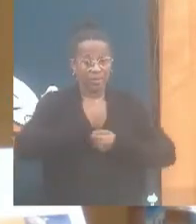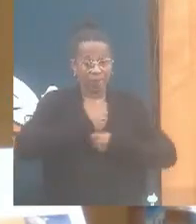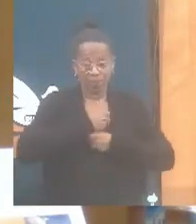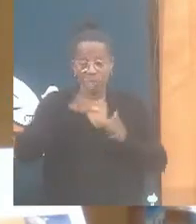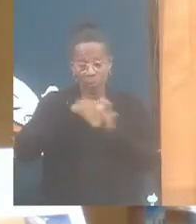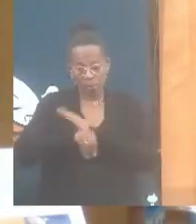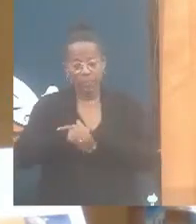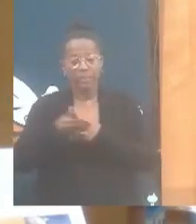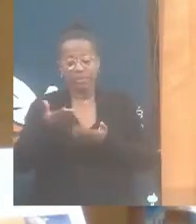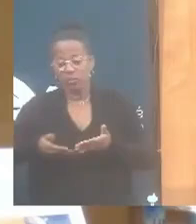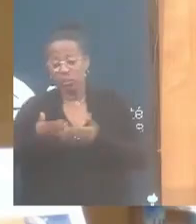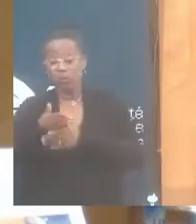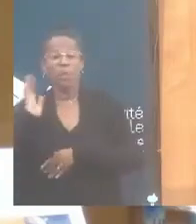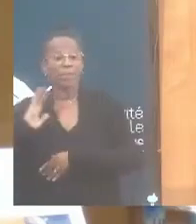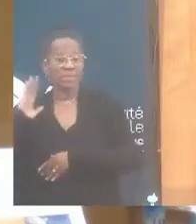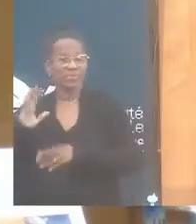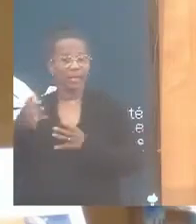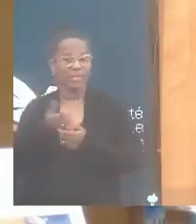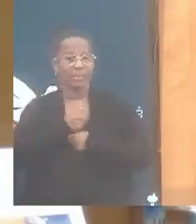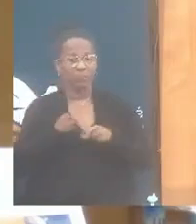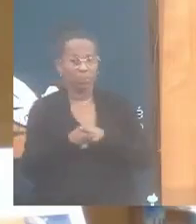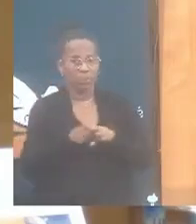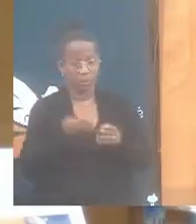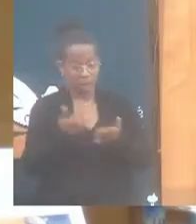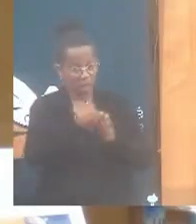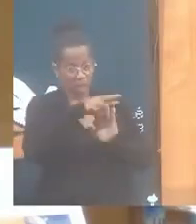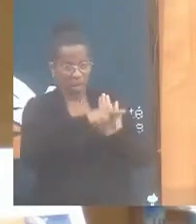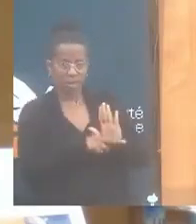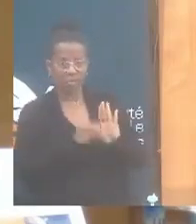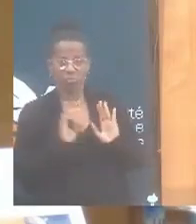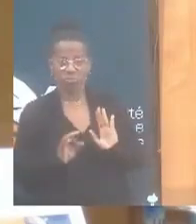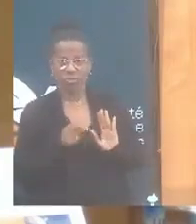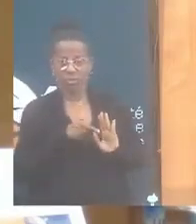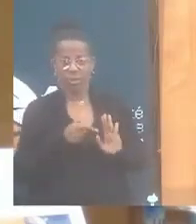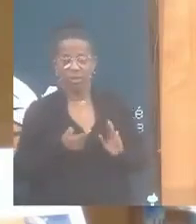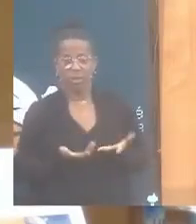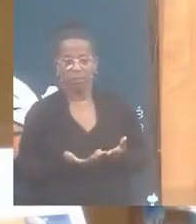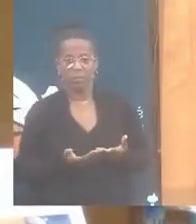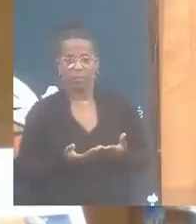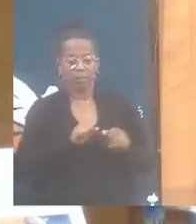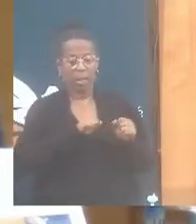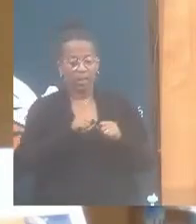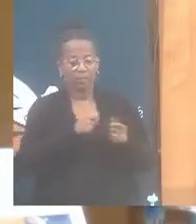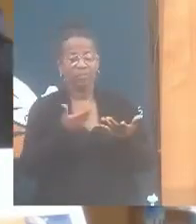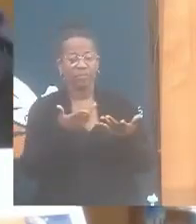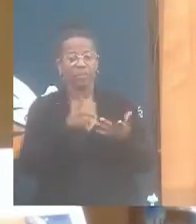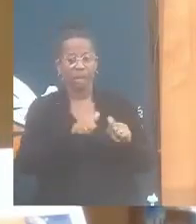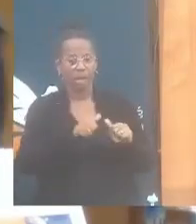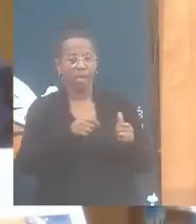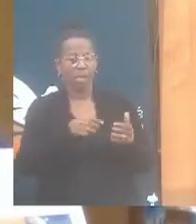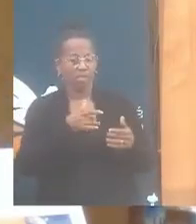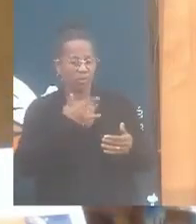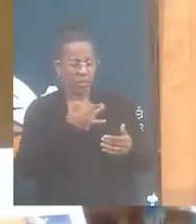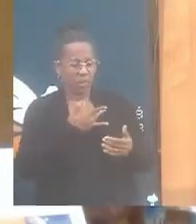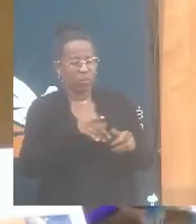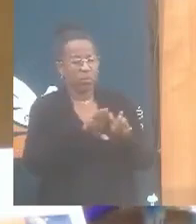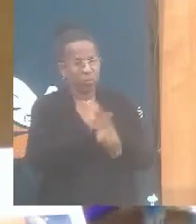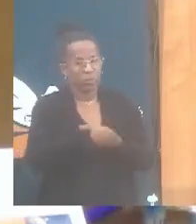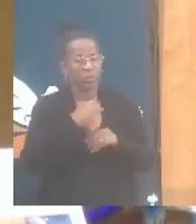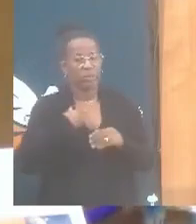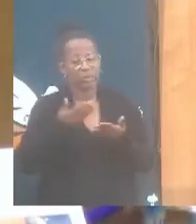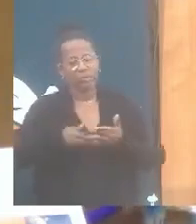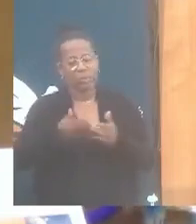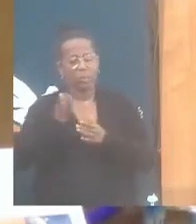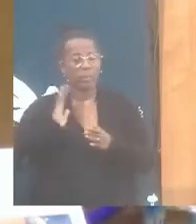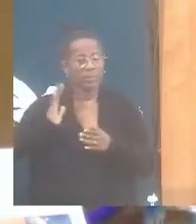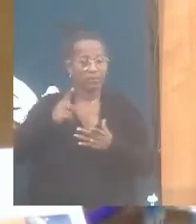règle. C'est la règle en gestion. Quand on enseigne l'actif, on prend aussi le passif. Mais on ne viendra pas sur ce genre de débat.